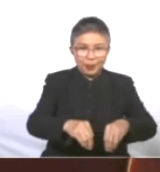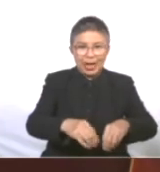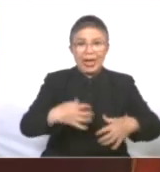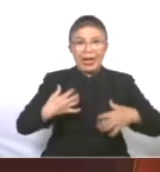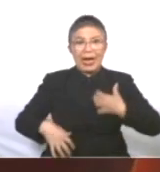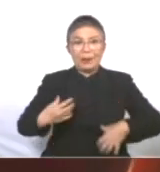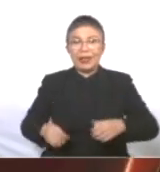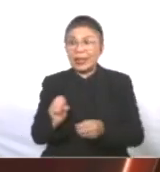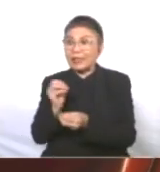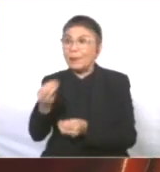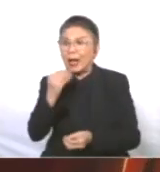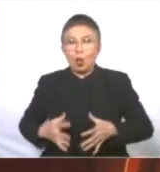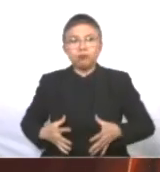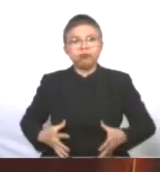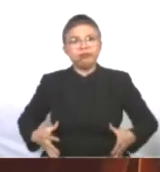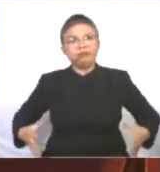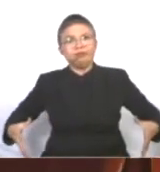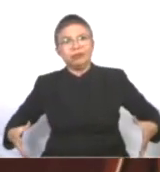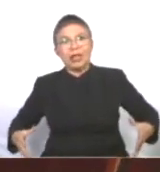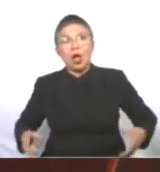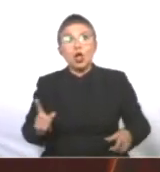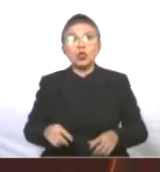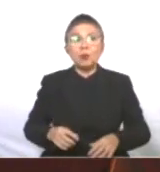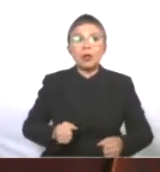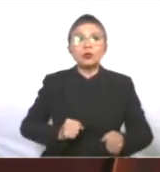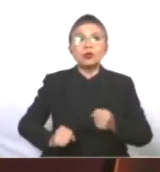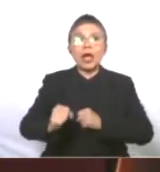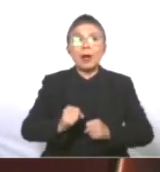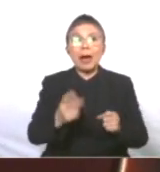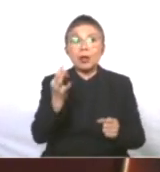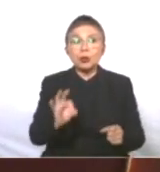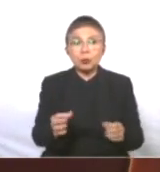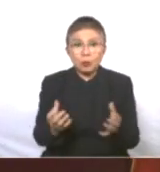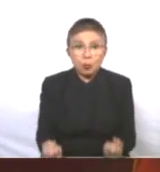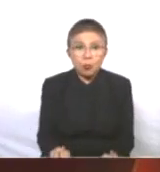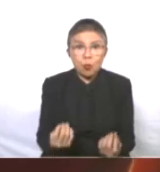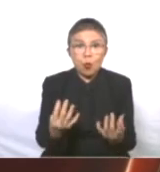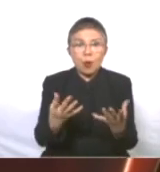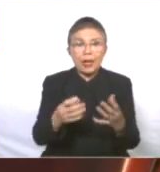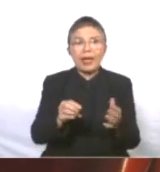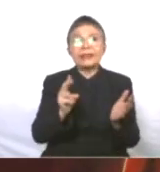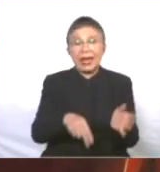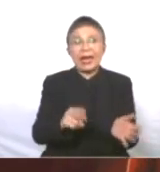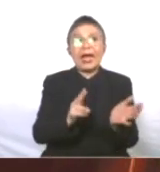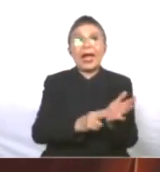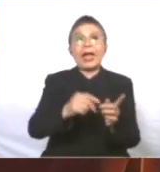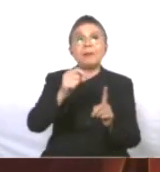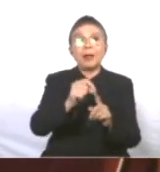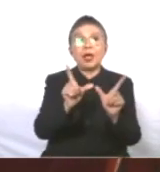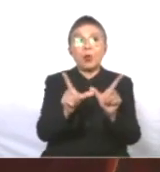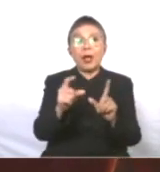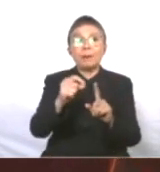gemukkan. Artinya apa? Membuka dunia usaha baru. Sekarang NPWP, yang punya NPWP